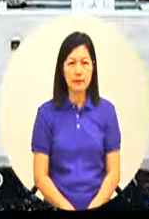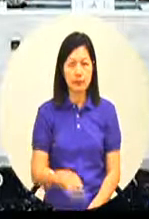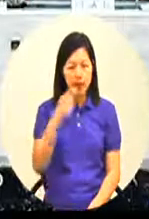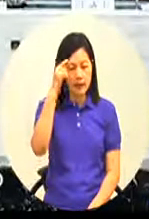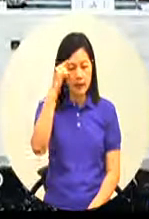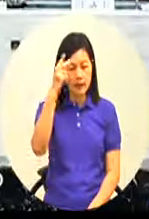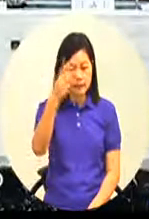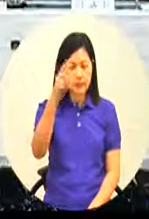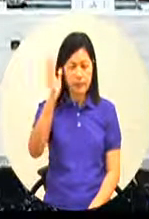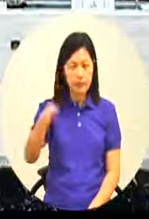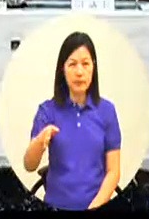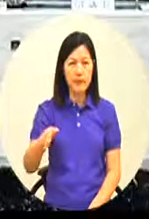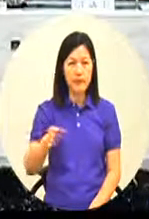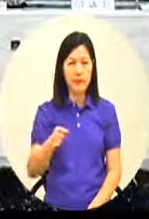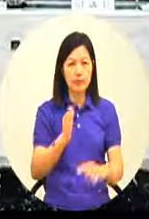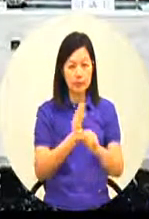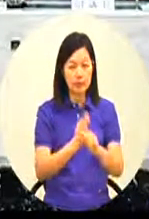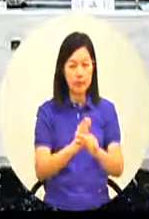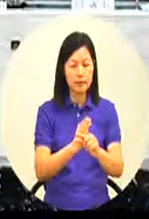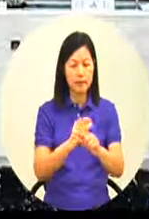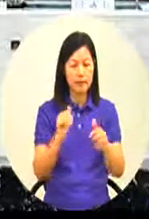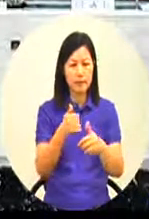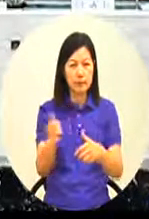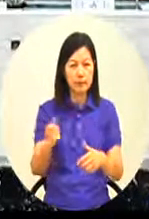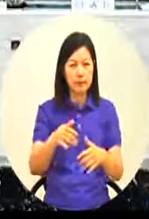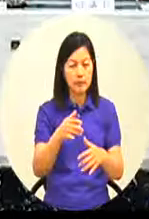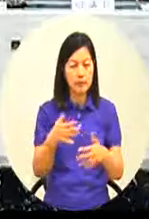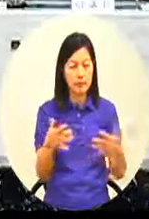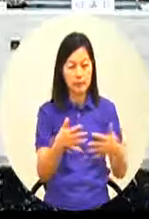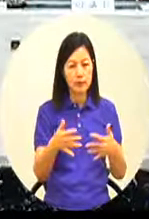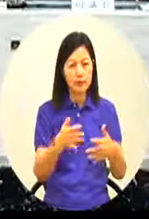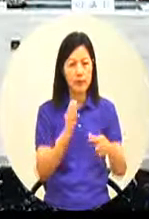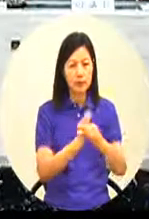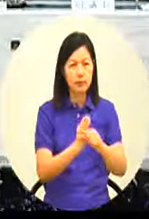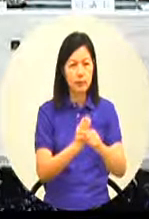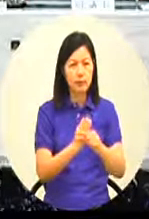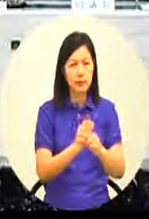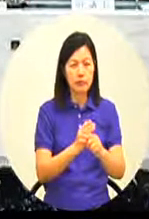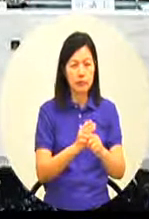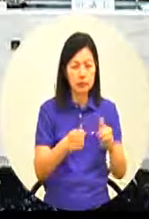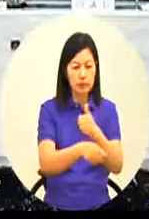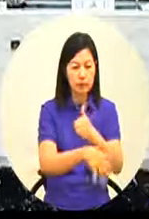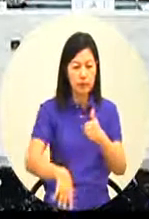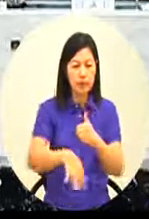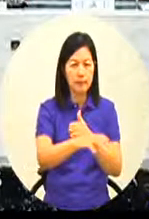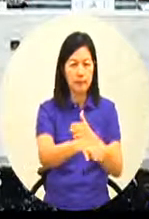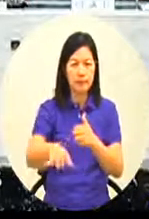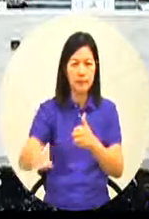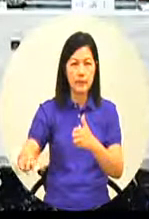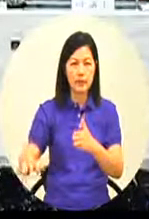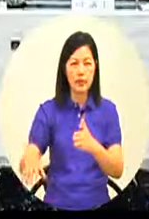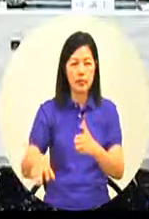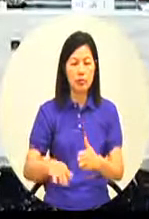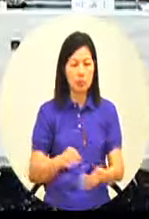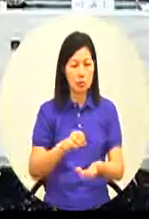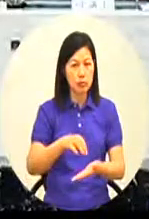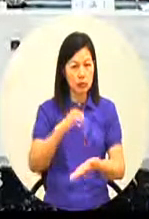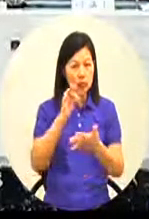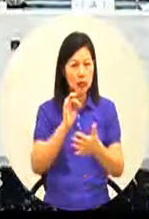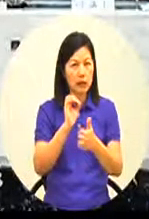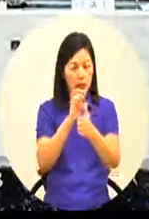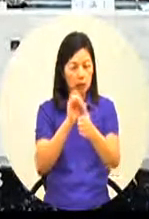2天半当中，很多议员咨询当中，给予各居处有很多很多的一个鼓